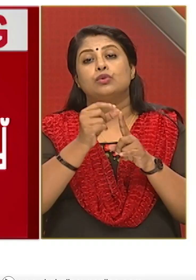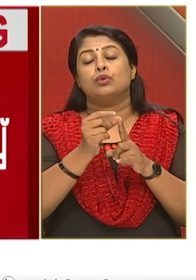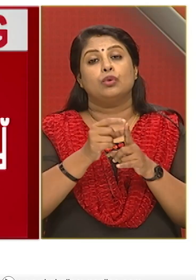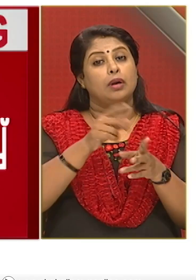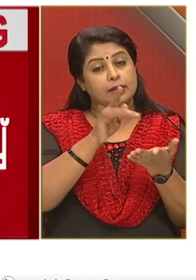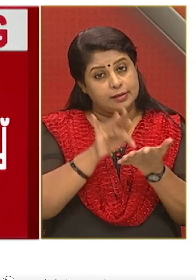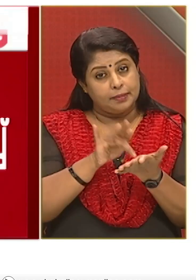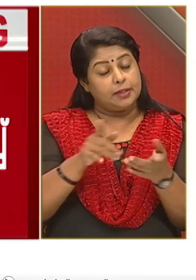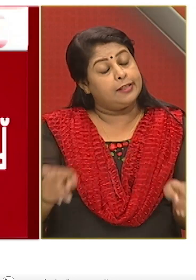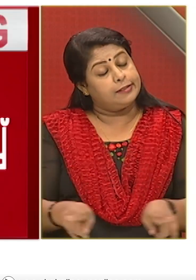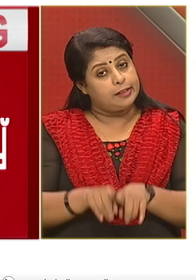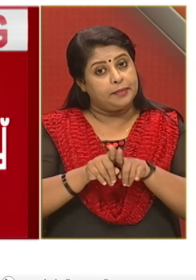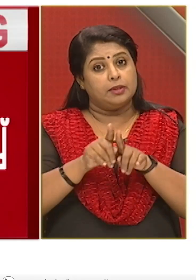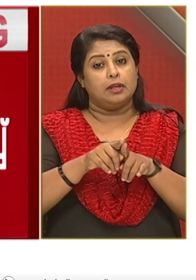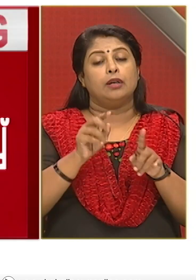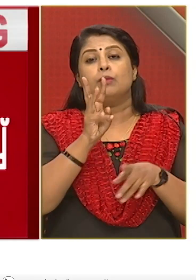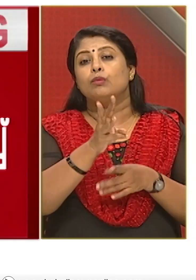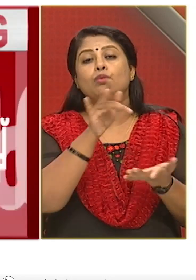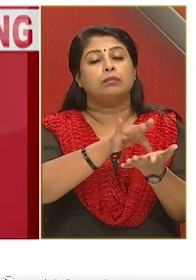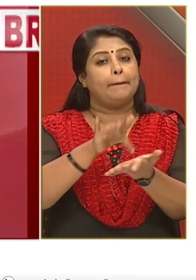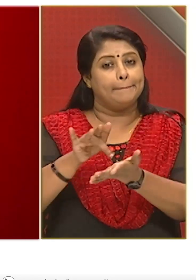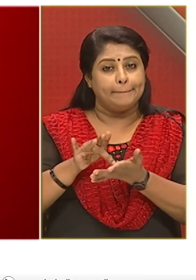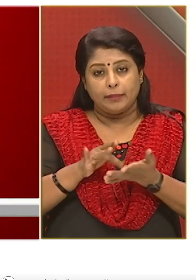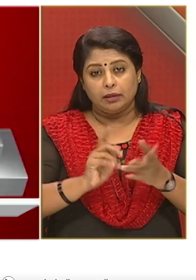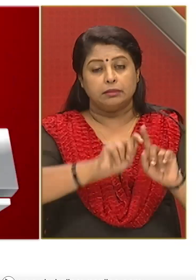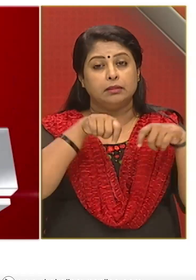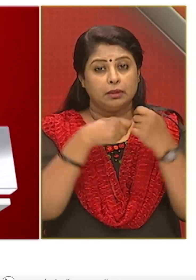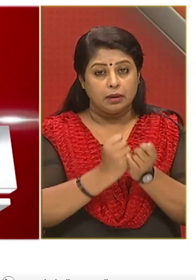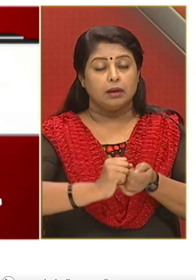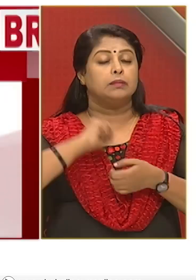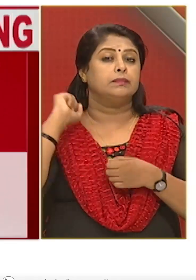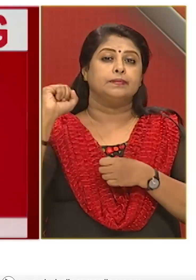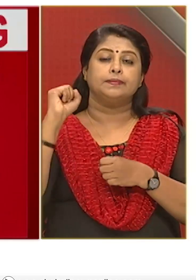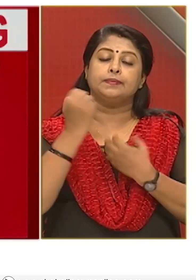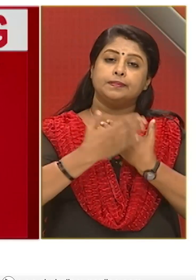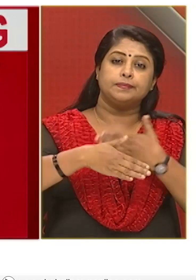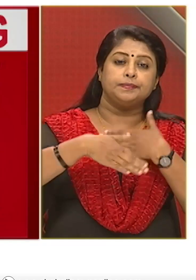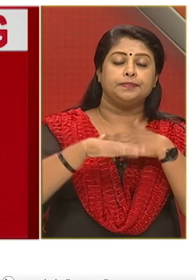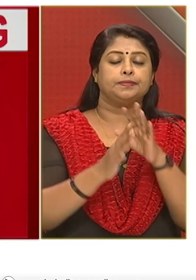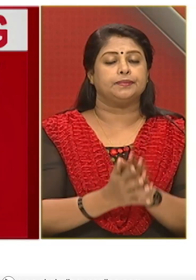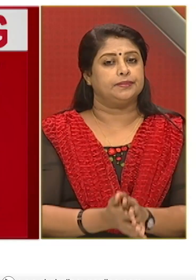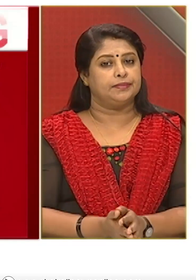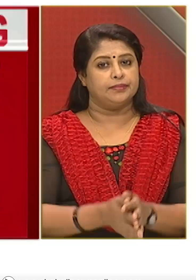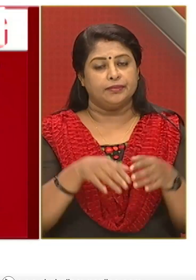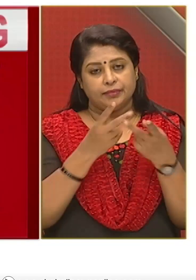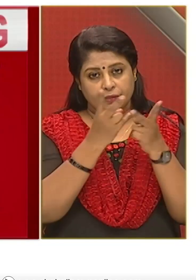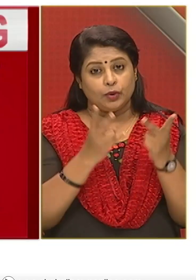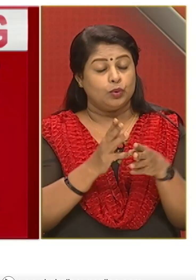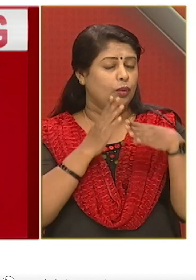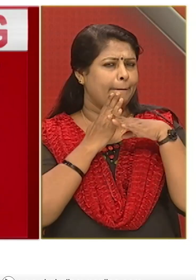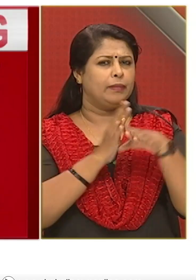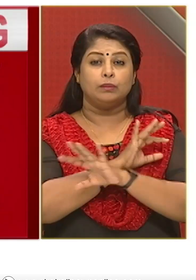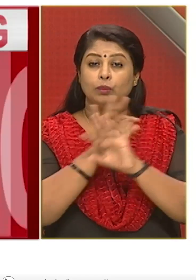നടക്കുന്ന അതേ സമയം തന്നെയായിരിക്കും 3 അതിർത്തികളിൽ നിന്നും ദില്ലിക്കകത്തേക്ക് മാർച്ചുകൾ നടത്തുക. തടഞ്ഞാൽ